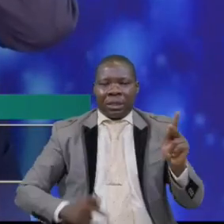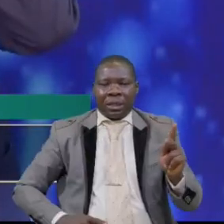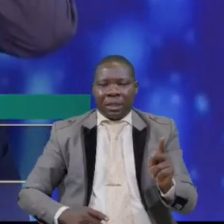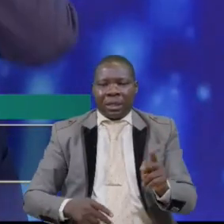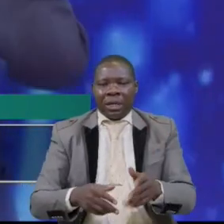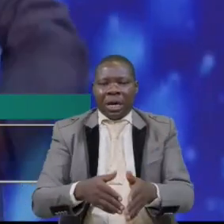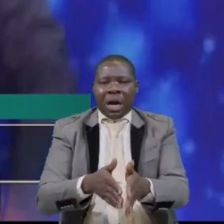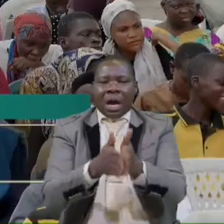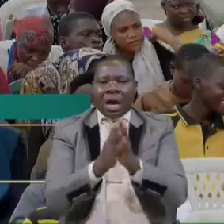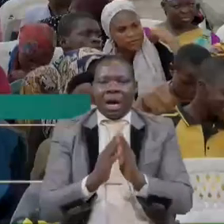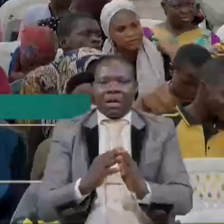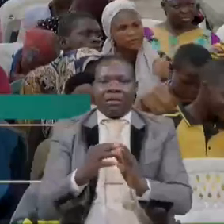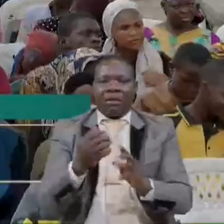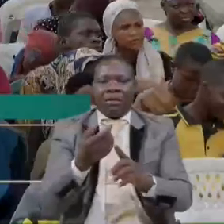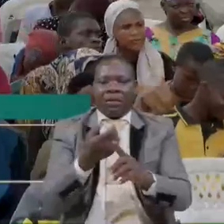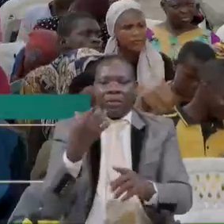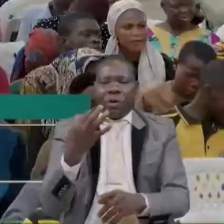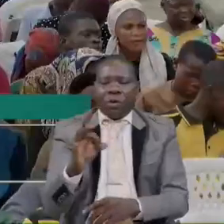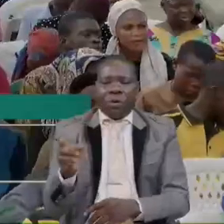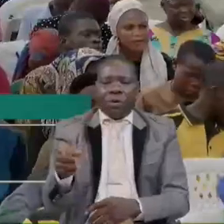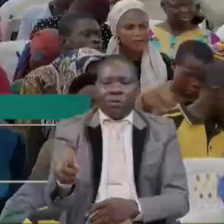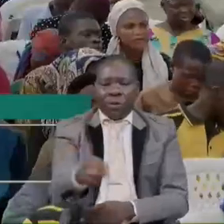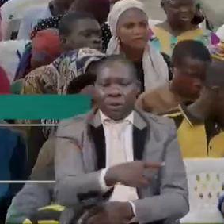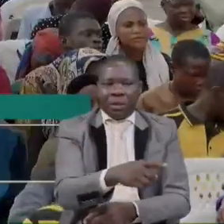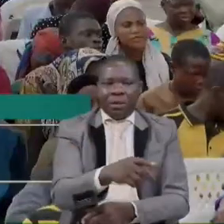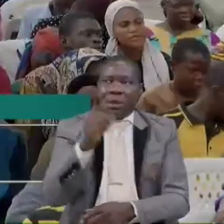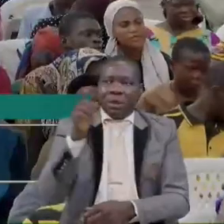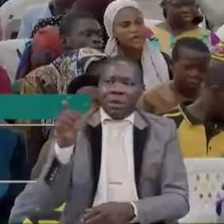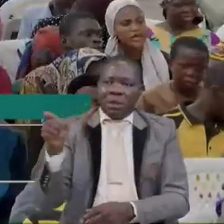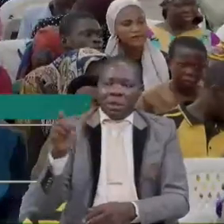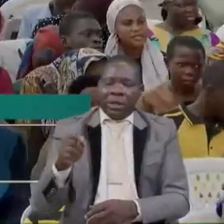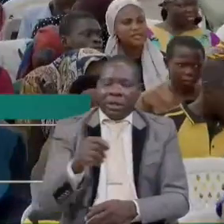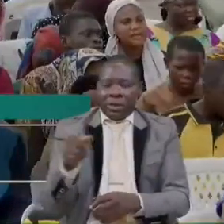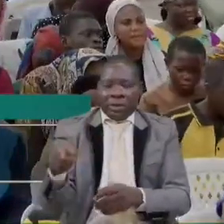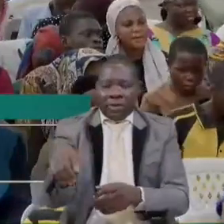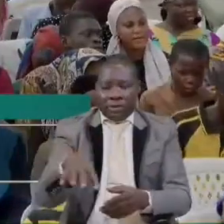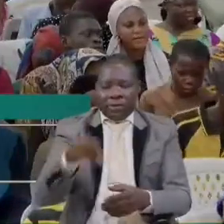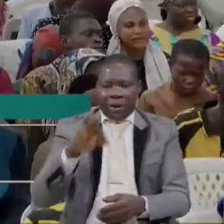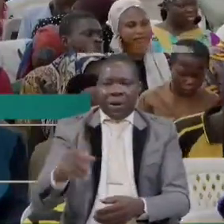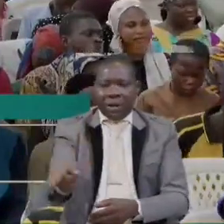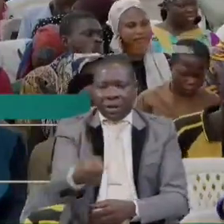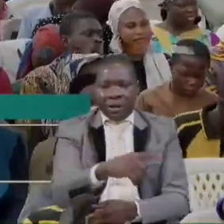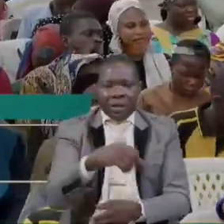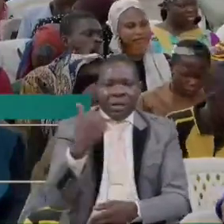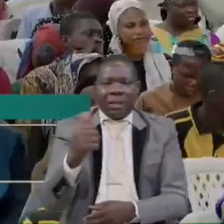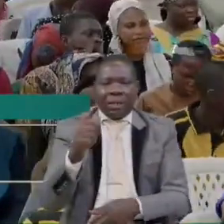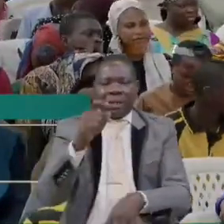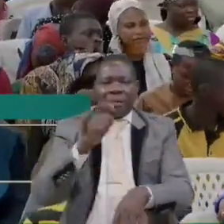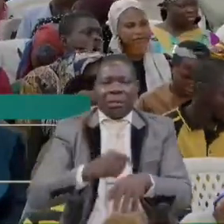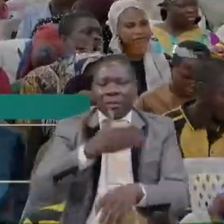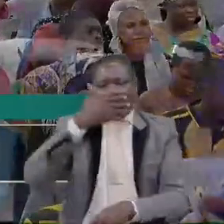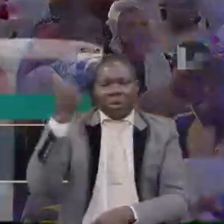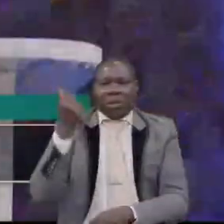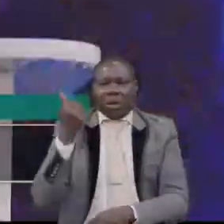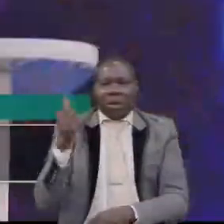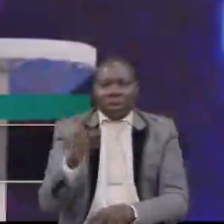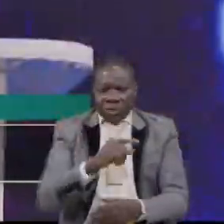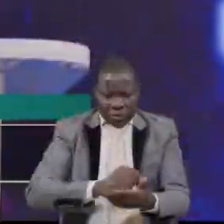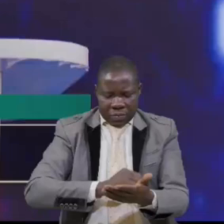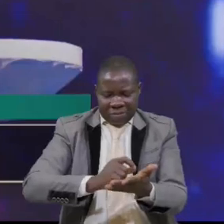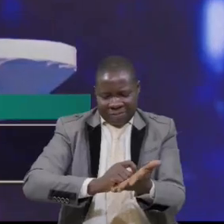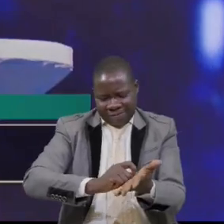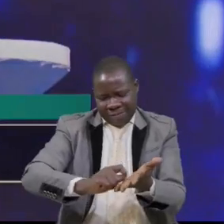Sur tous les objets qui réclamaient de la sagesse et de l'intelligence et sur lesquels le roi les interrogeait, il les trouvait 10 fois supérieurs. Soulignez ça